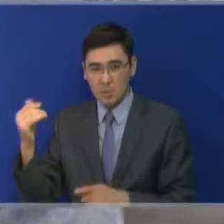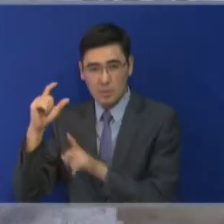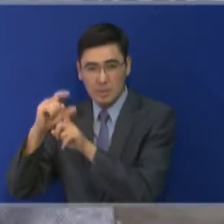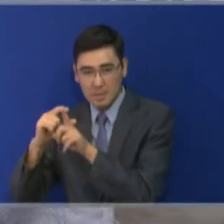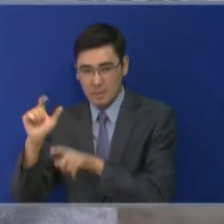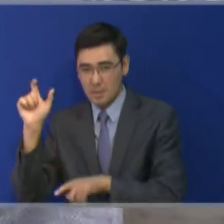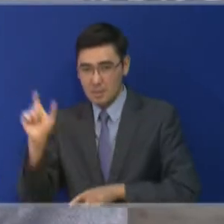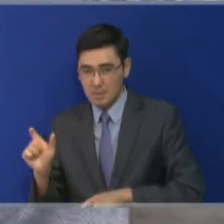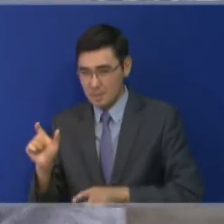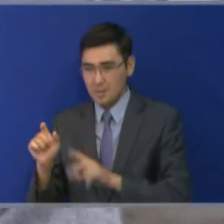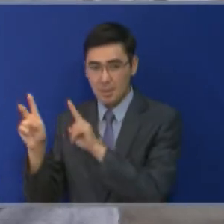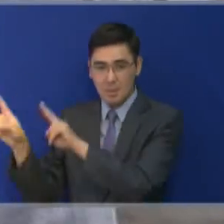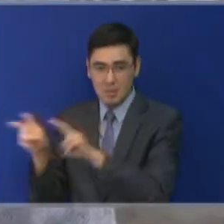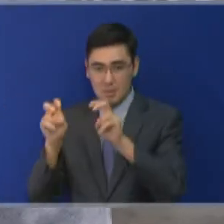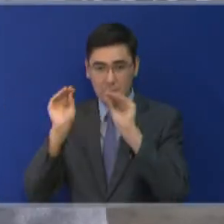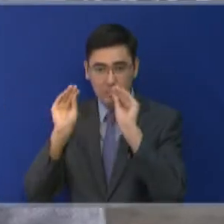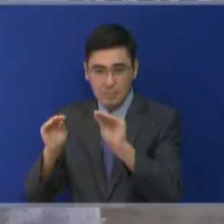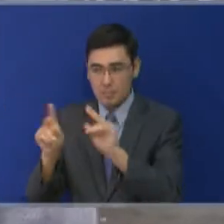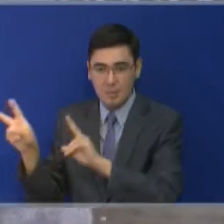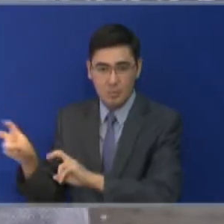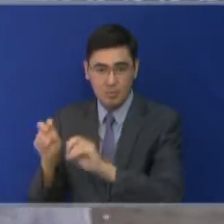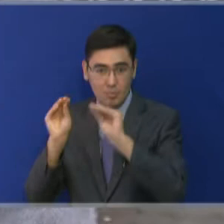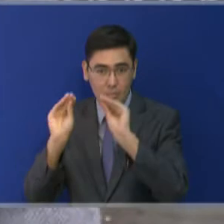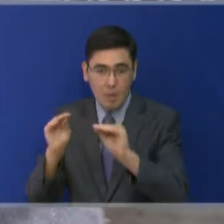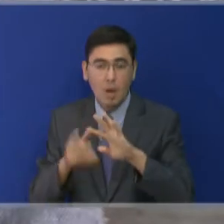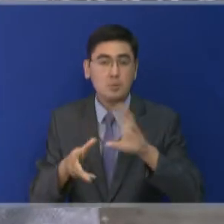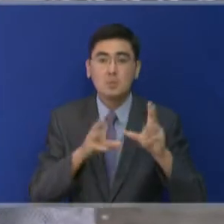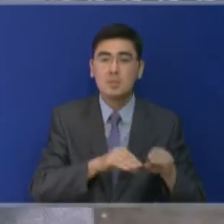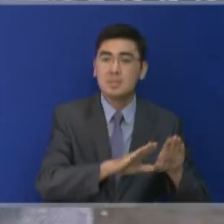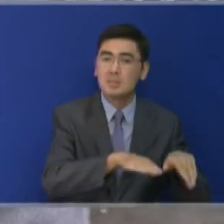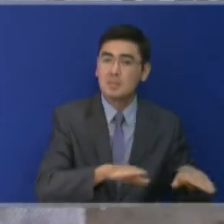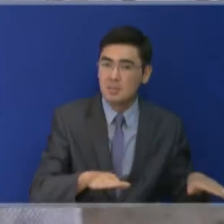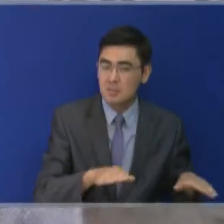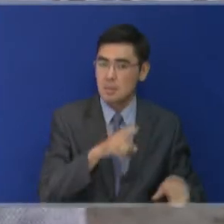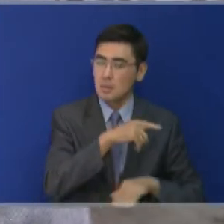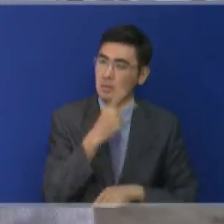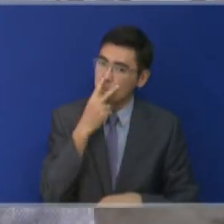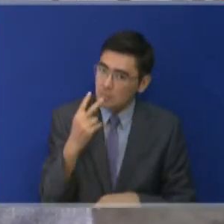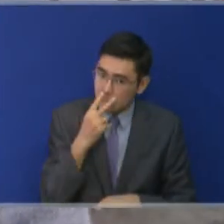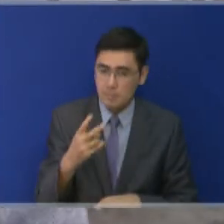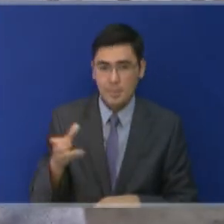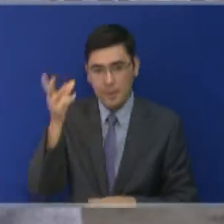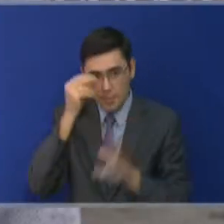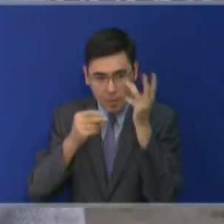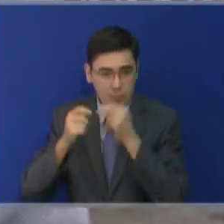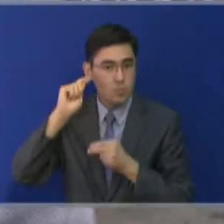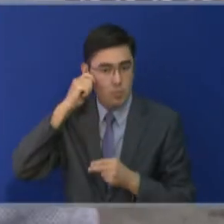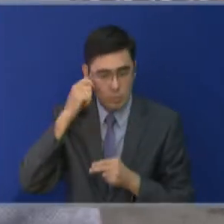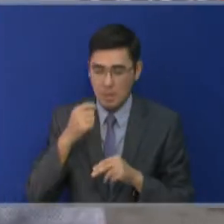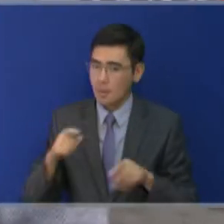ұрпаққа тәрбие, білім ретінде өте бір